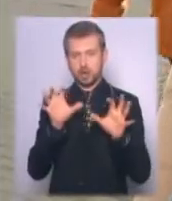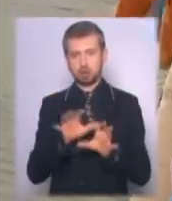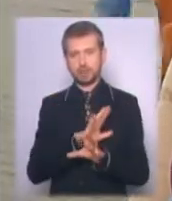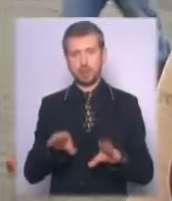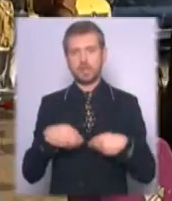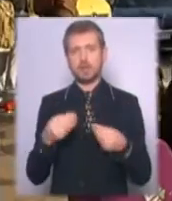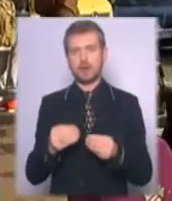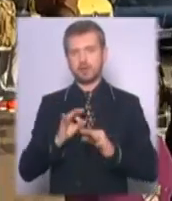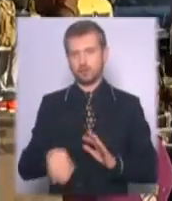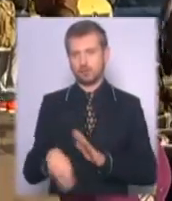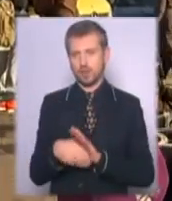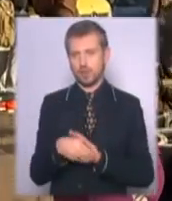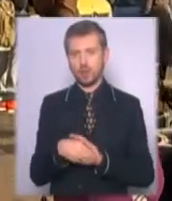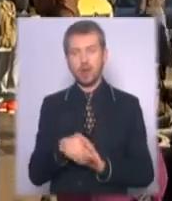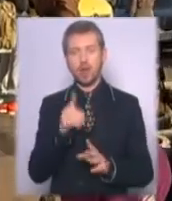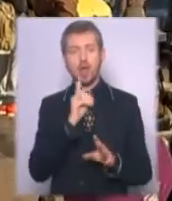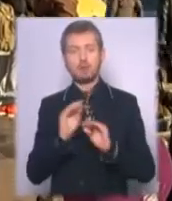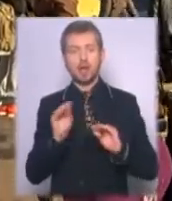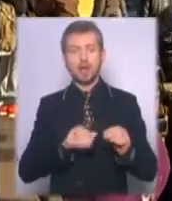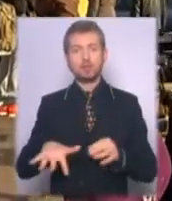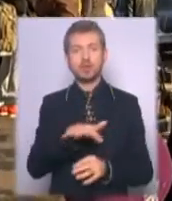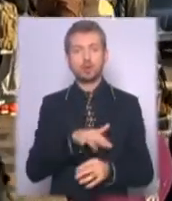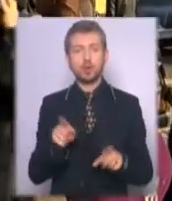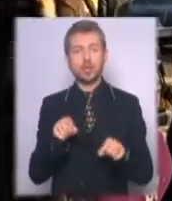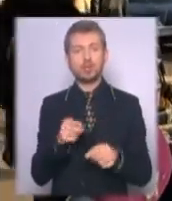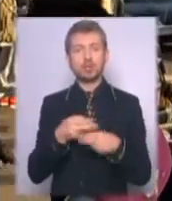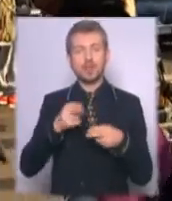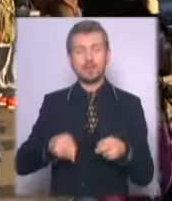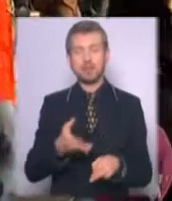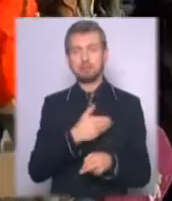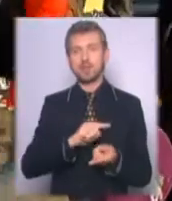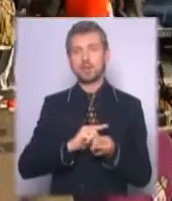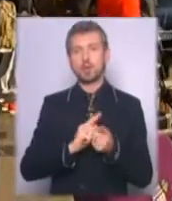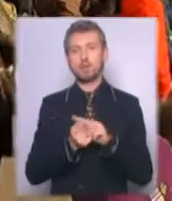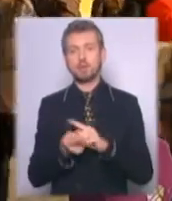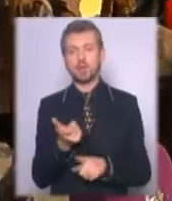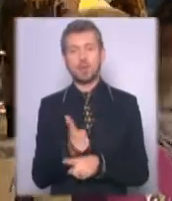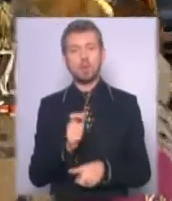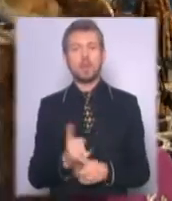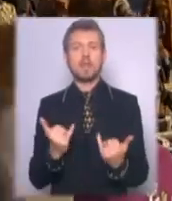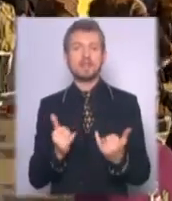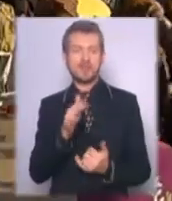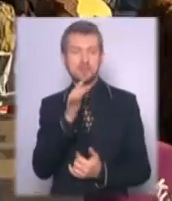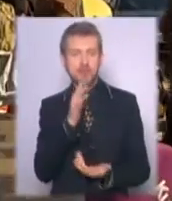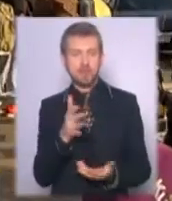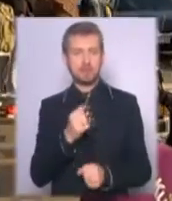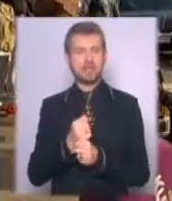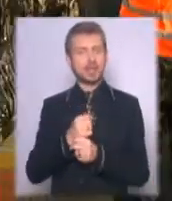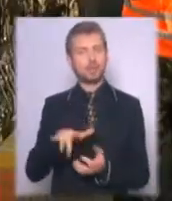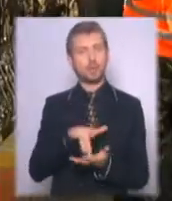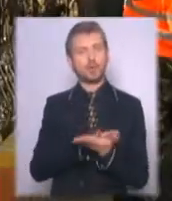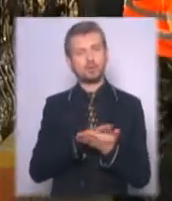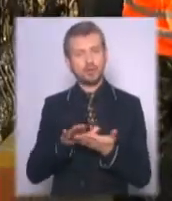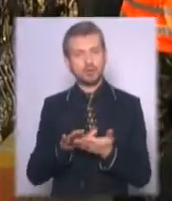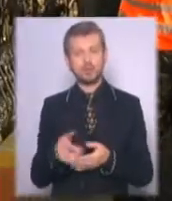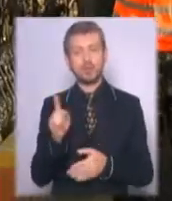чиновникам на руку. Облагораживая територію навіть того ж вокзалу, ми становимося більш сучасними, робимо місто чище. Втім,